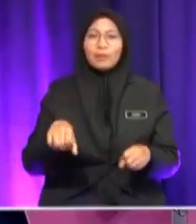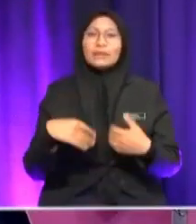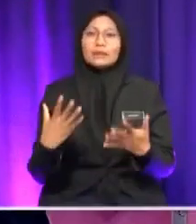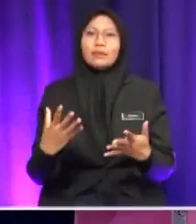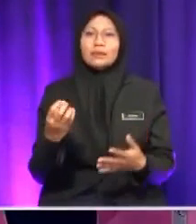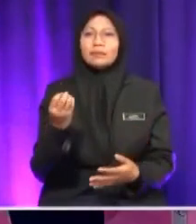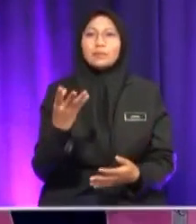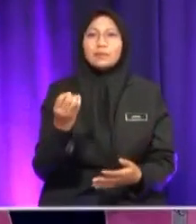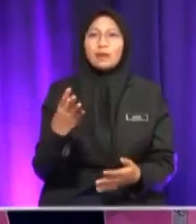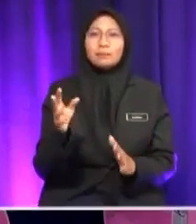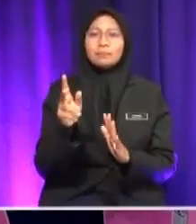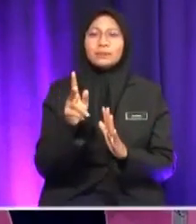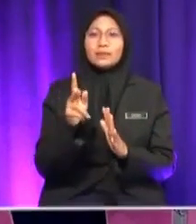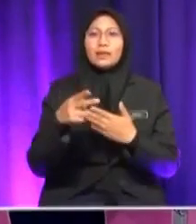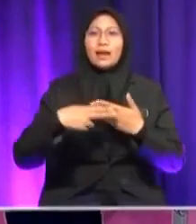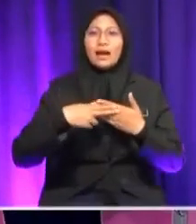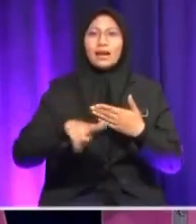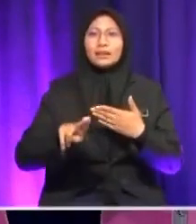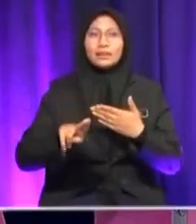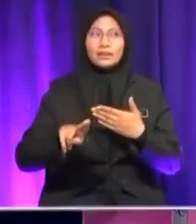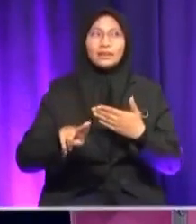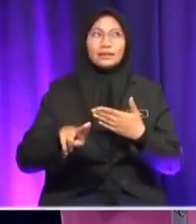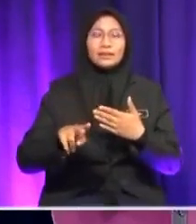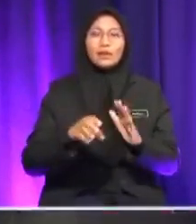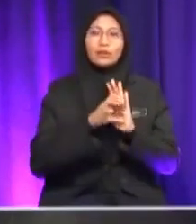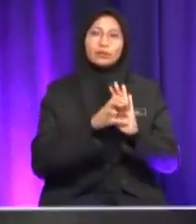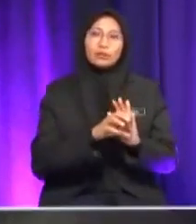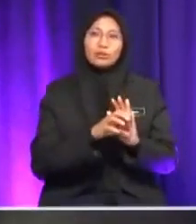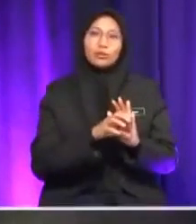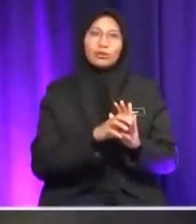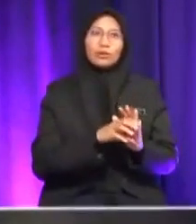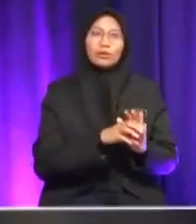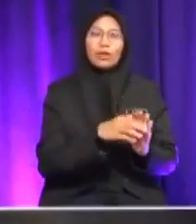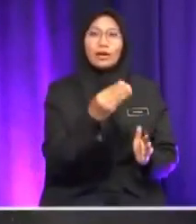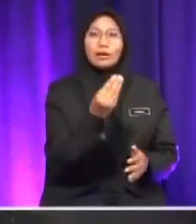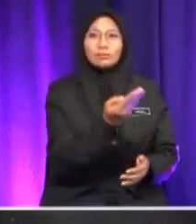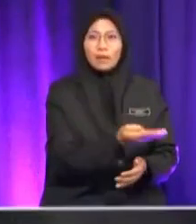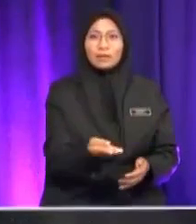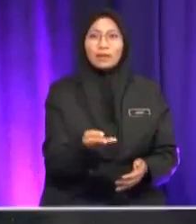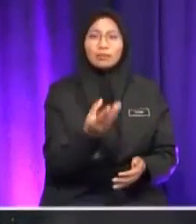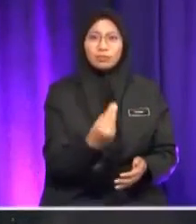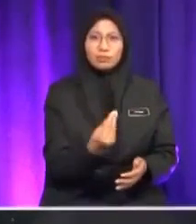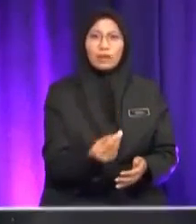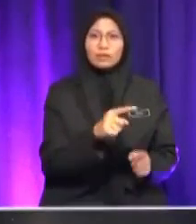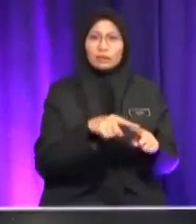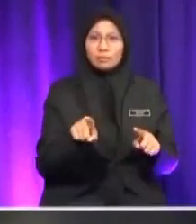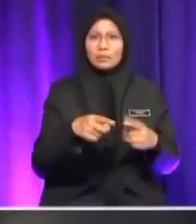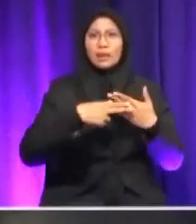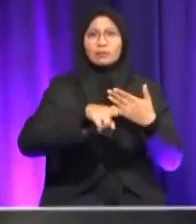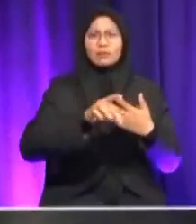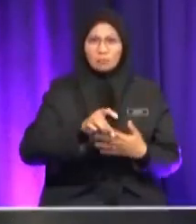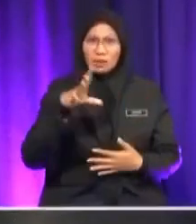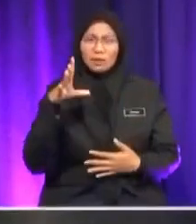pengantaran. Ya, kadang-kadang murah pada harga barangnya tapi kos pengantaran melambung. Ya, betul Yuyu. Okey, seterusnya